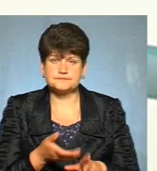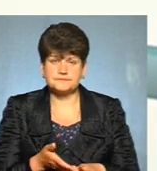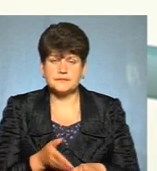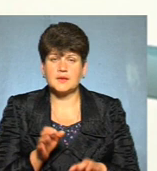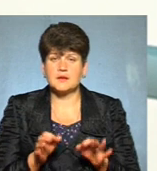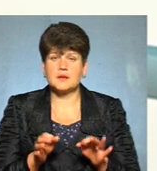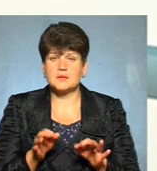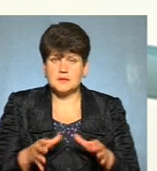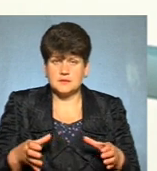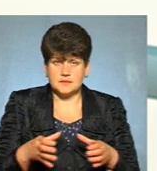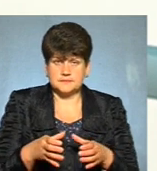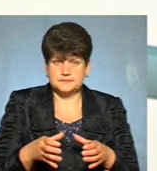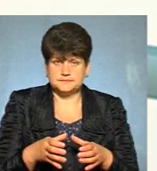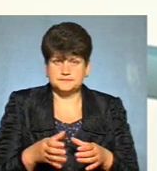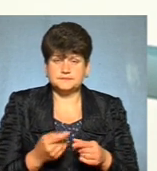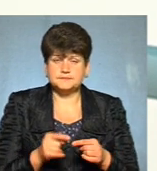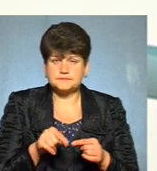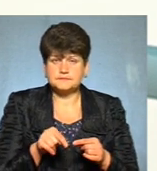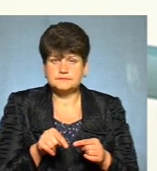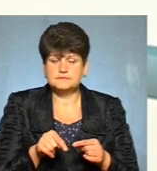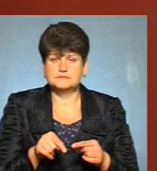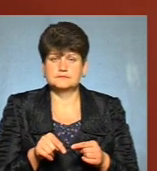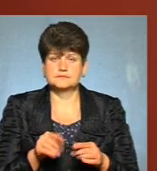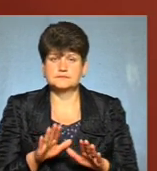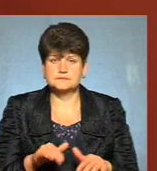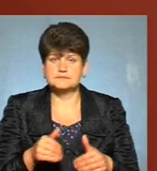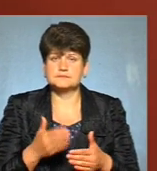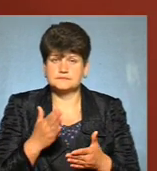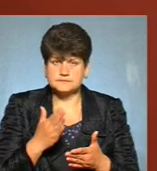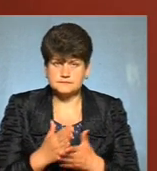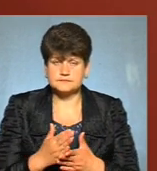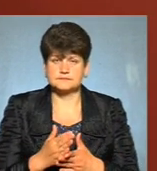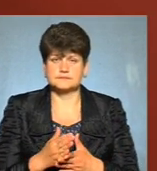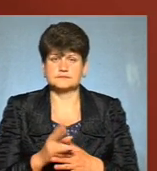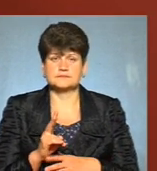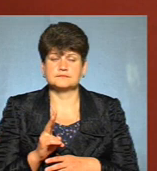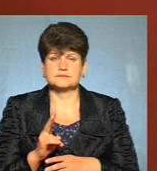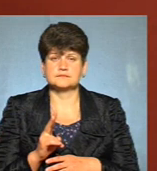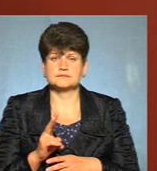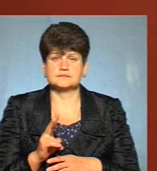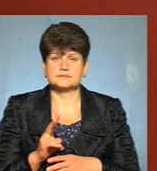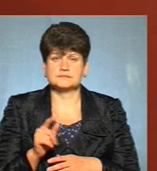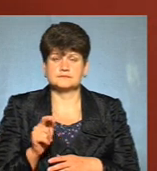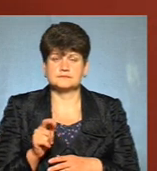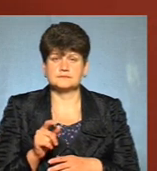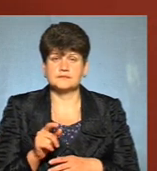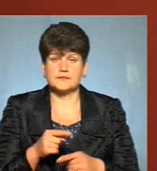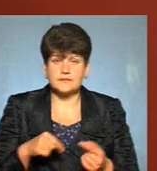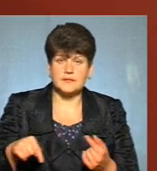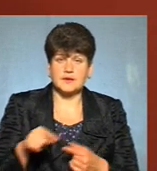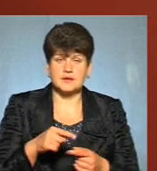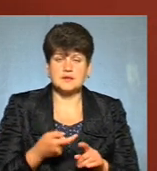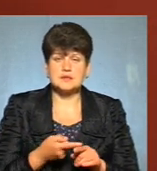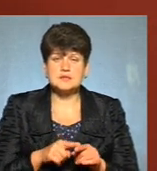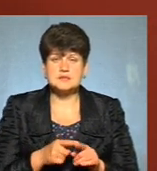Природній осередок включає в себе патогена, переносника, включає прокормлювача. І ця